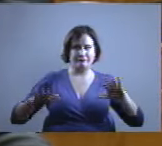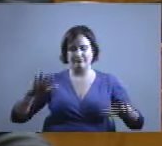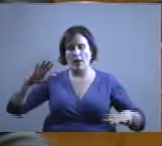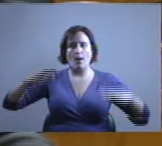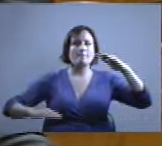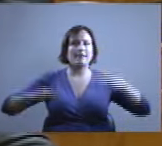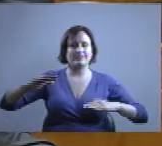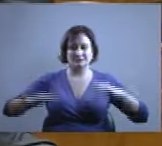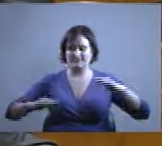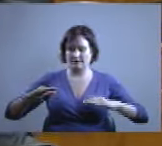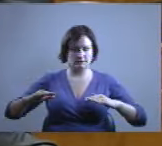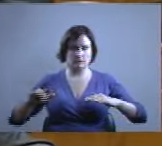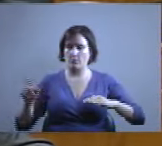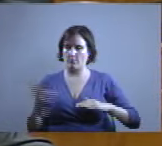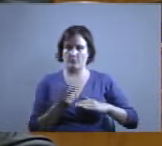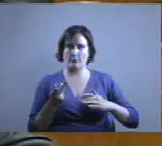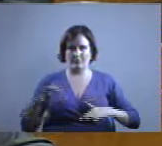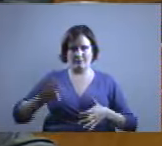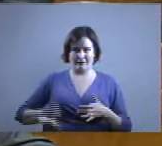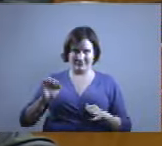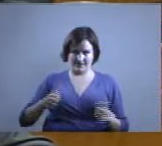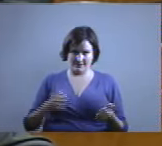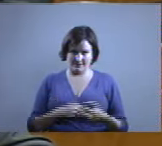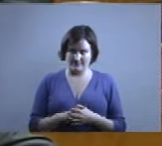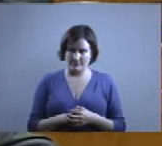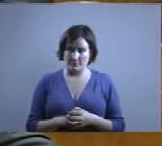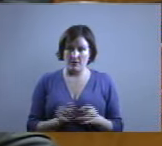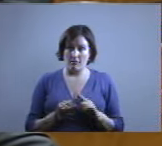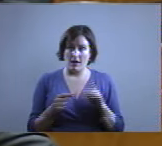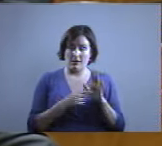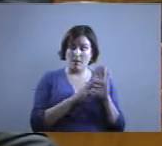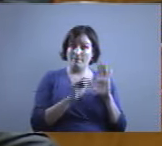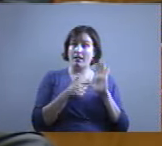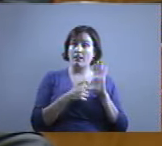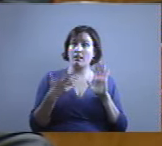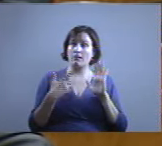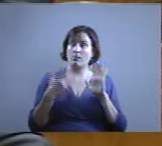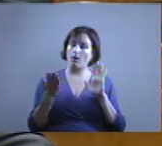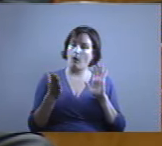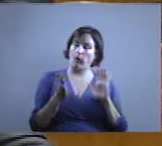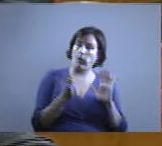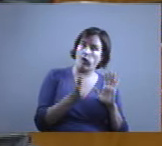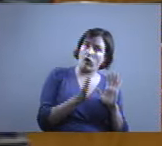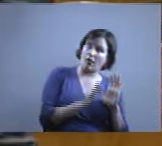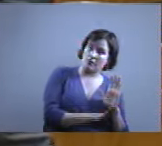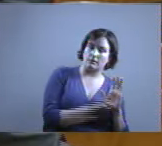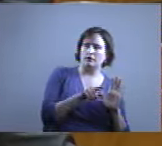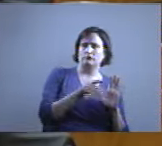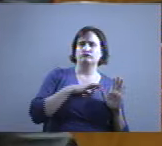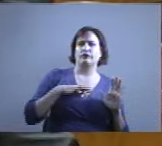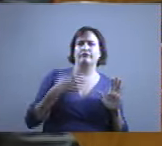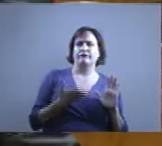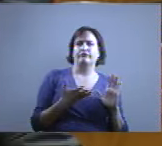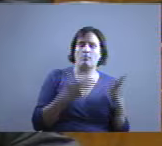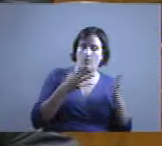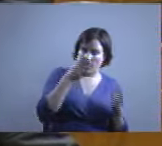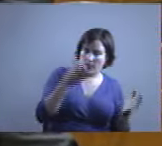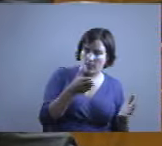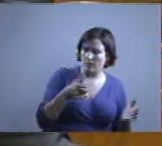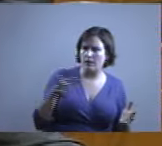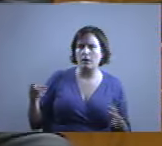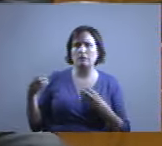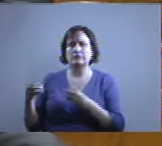wysigingswetsontwerp hel oor na die belange van die werknemer. Waar kan dit